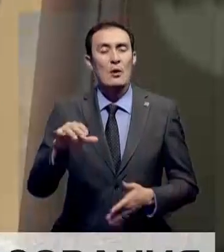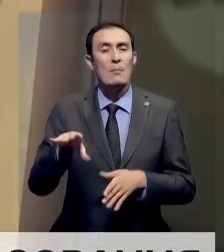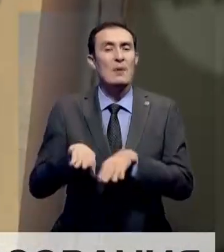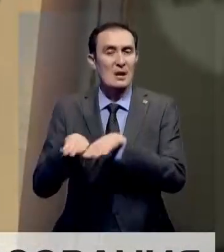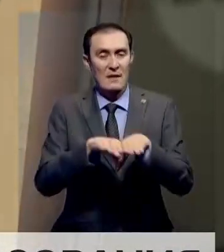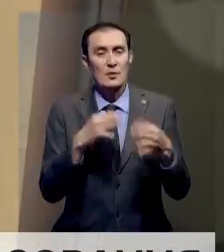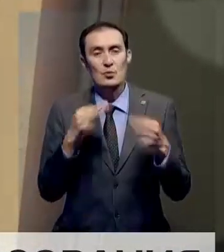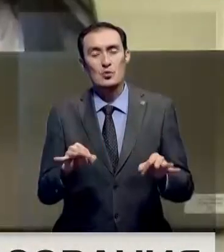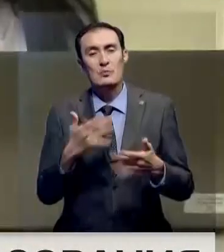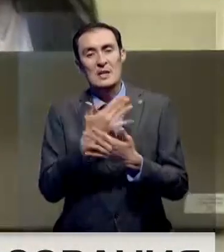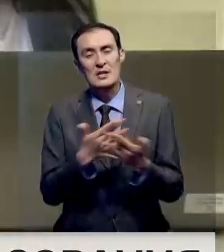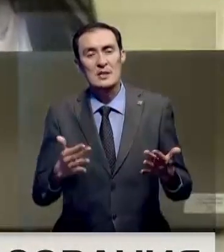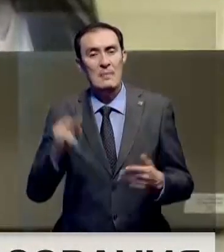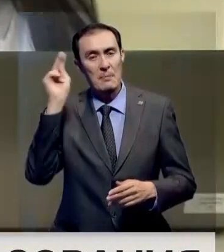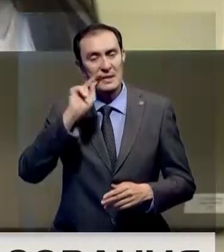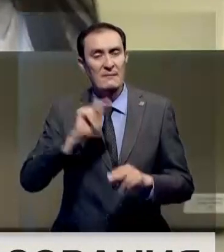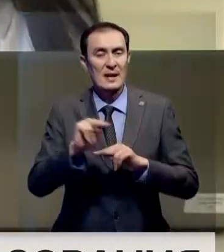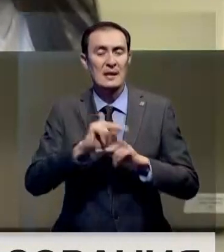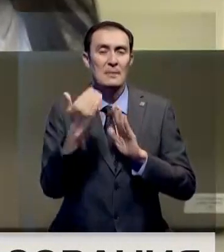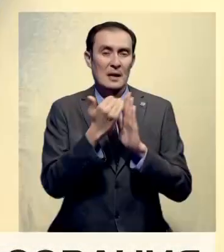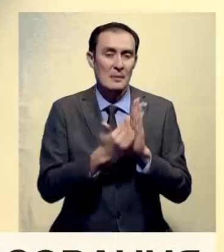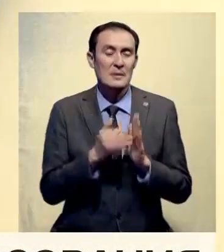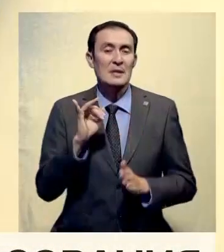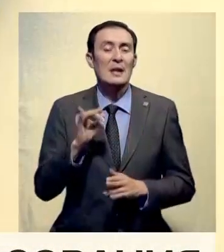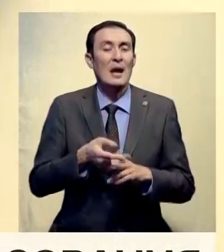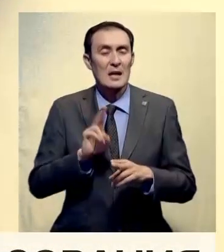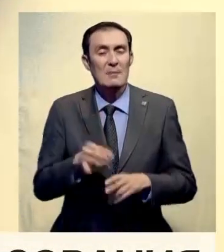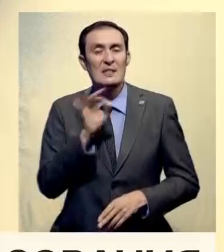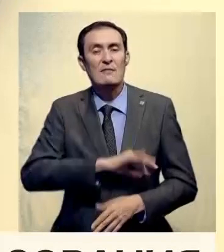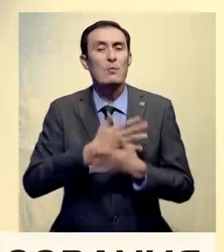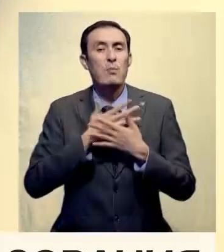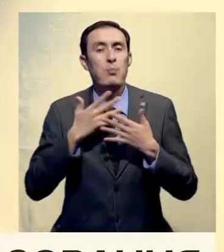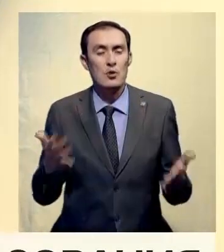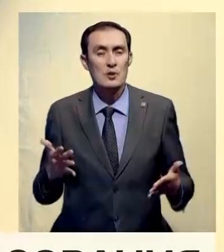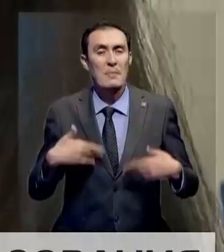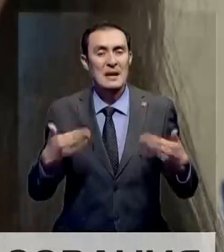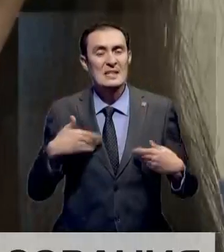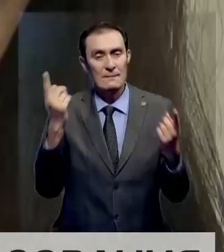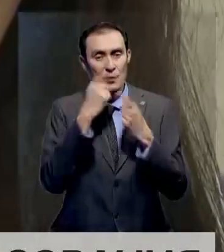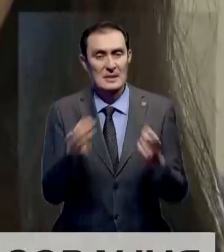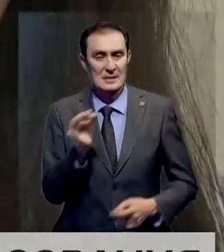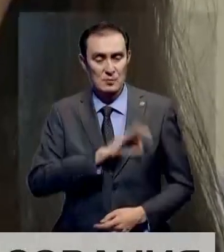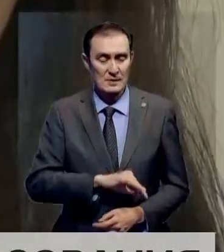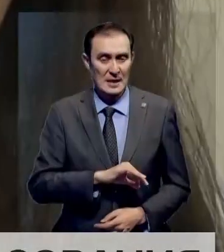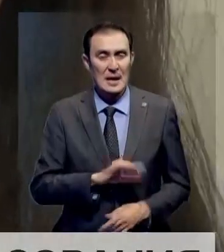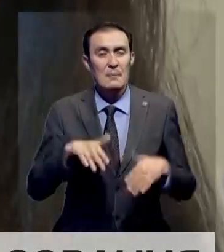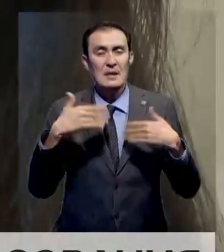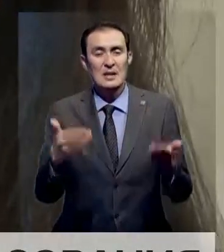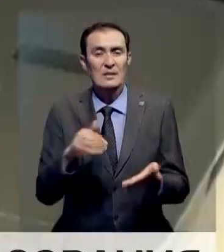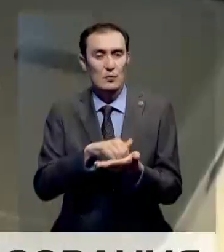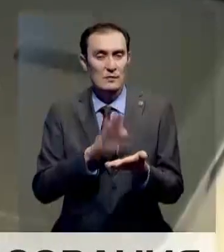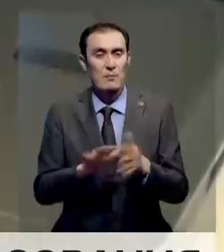равный доступ к различным образовательным ресурсам И тем самым осваивать больше объем полезной информации предложение